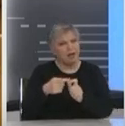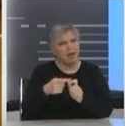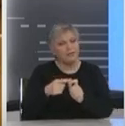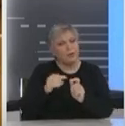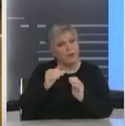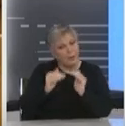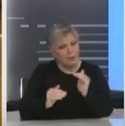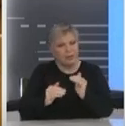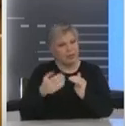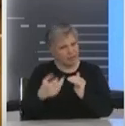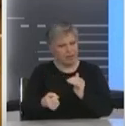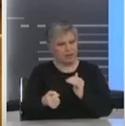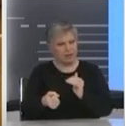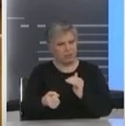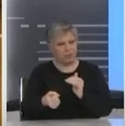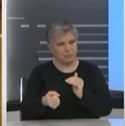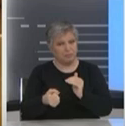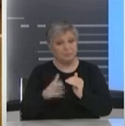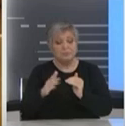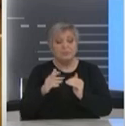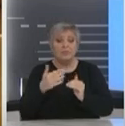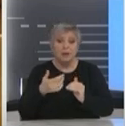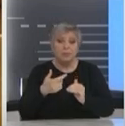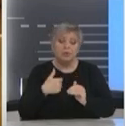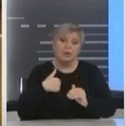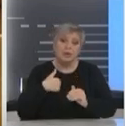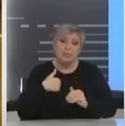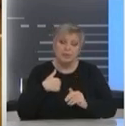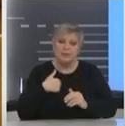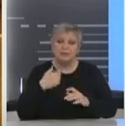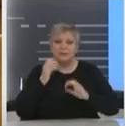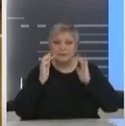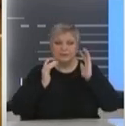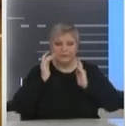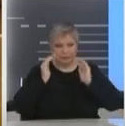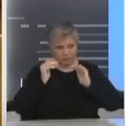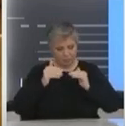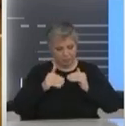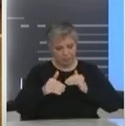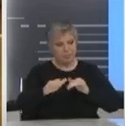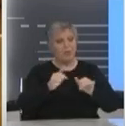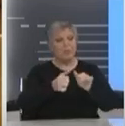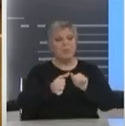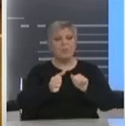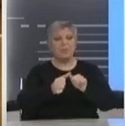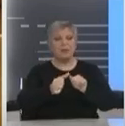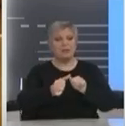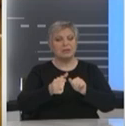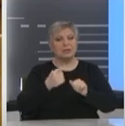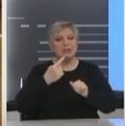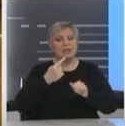Είμαστε διατεθειμένοι και τους επόμενους μήνες θα προβούμε σε σχετικές ανακοινώσεις,